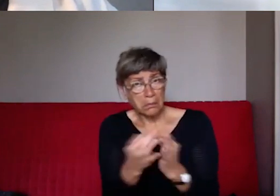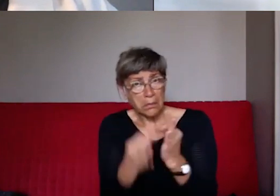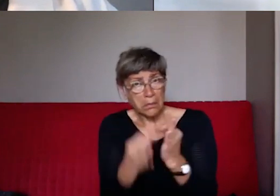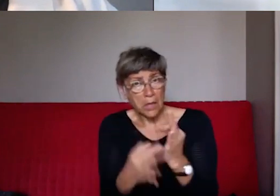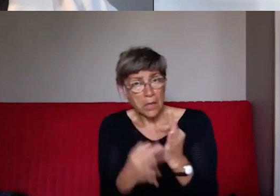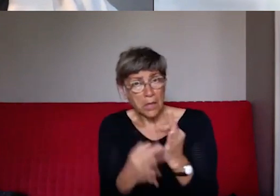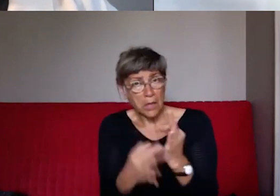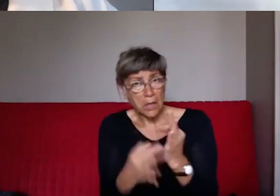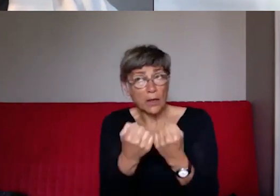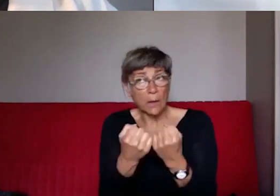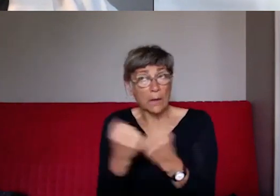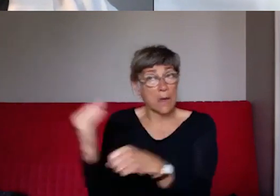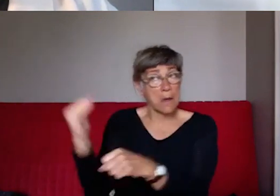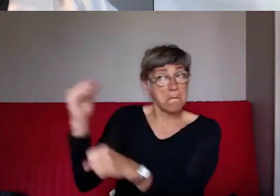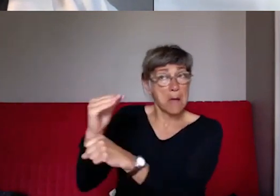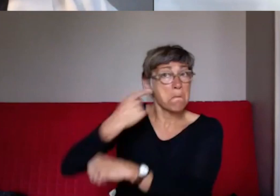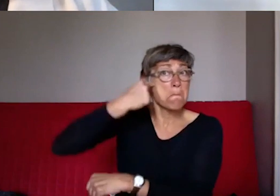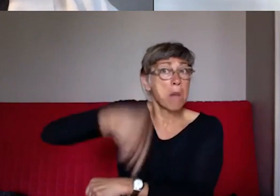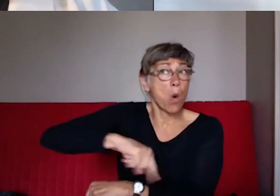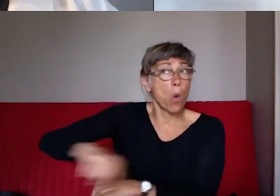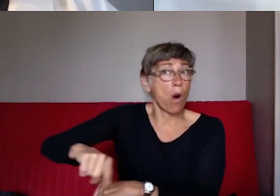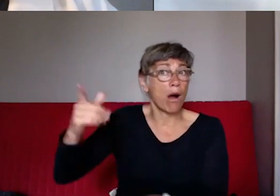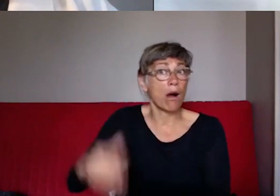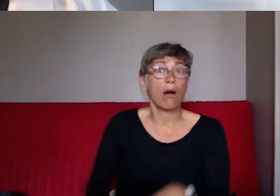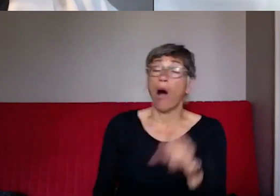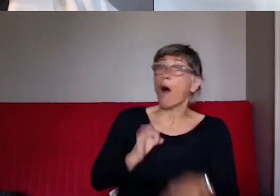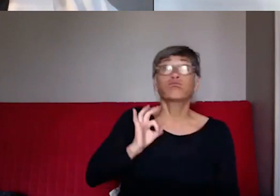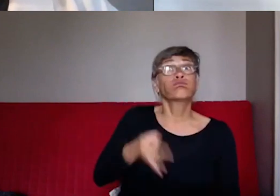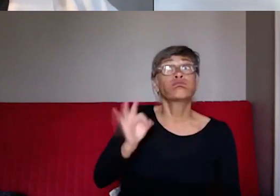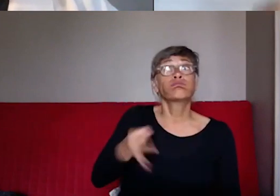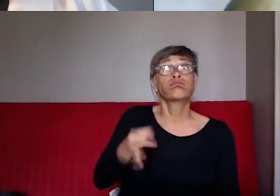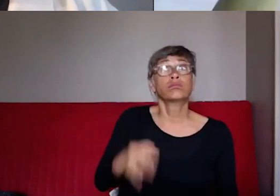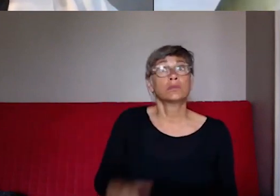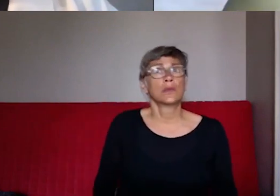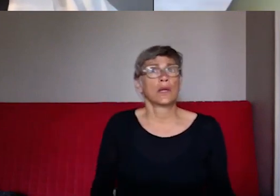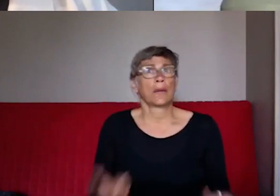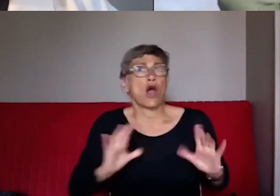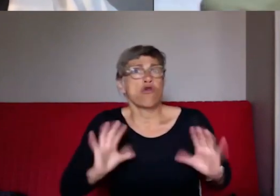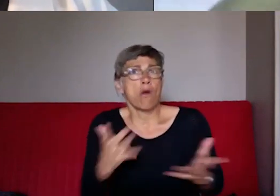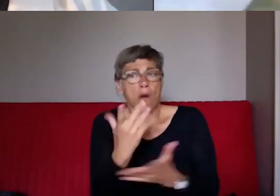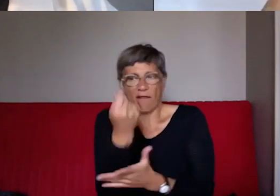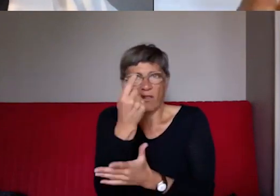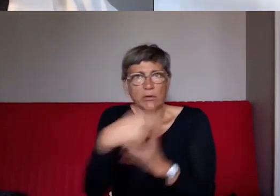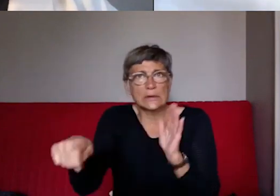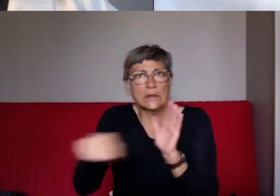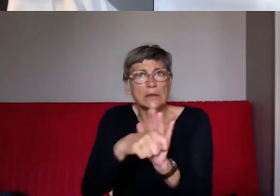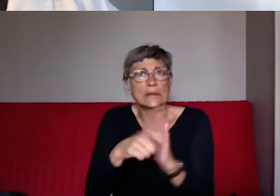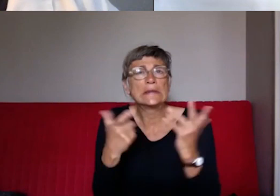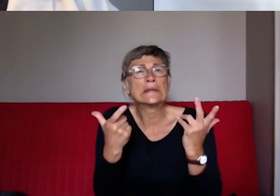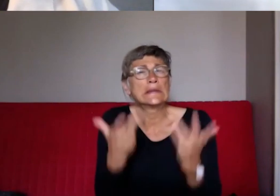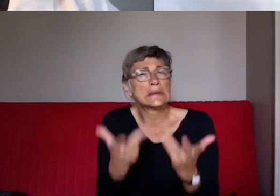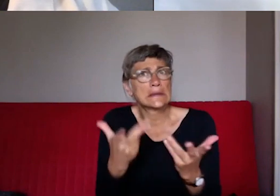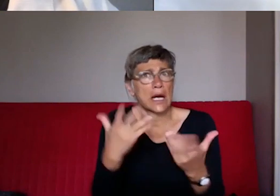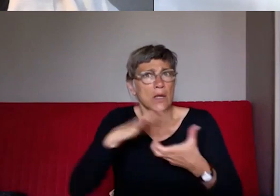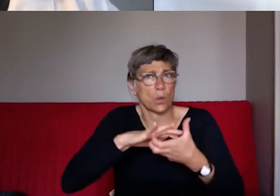que l'employeur soit au courant? Tout à fait. Et comment le financer? C'est surtout l'histoire du financement qui est aussi un peu